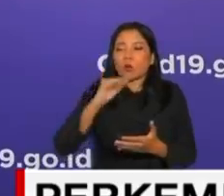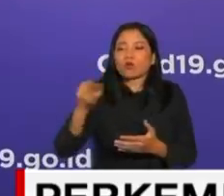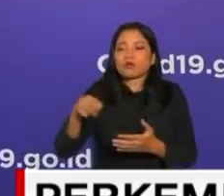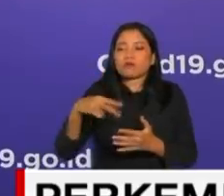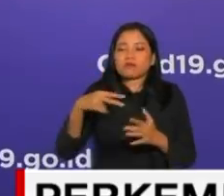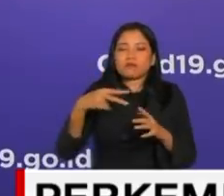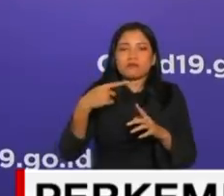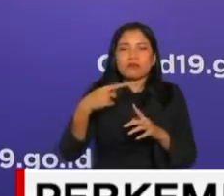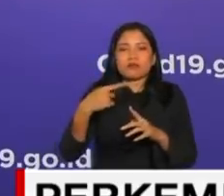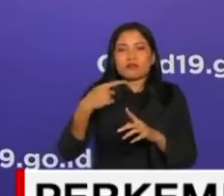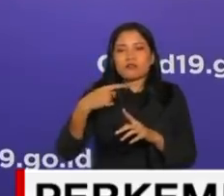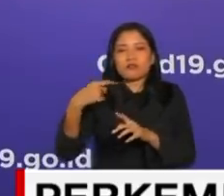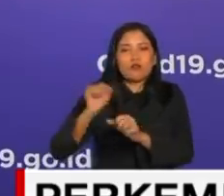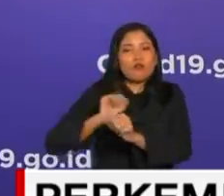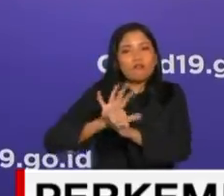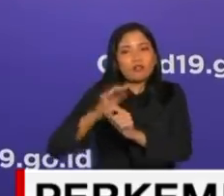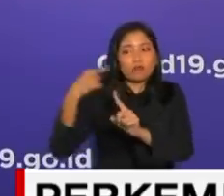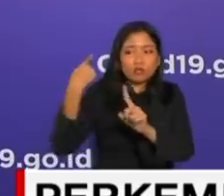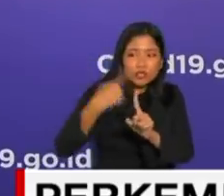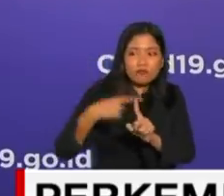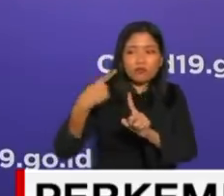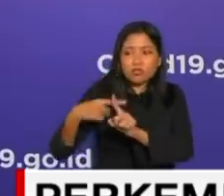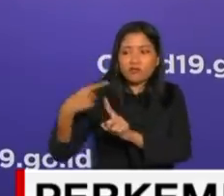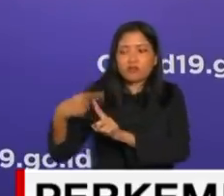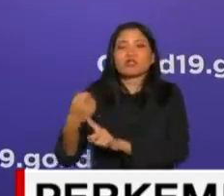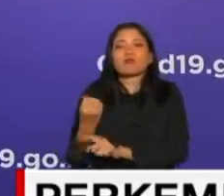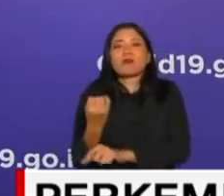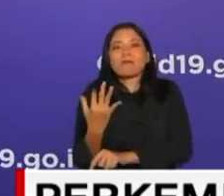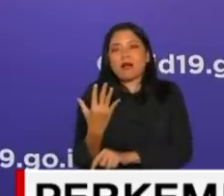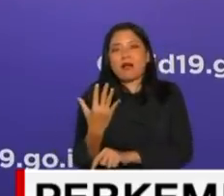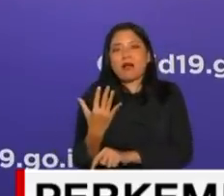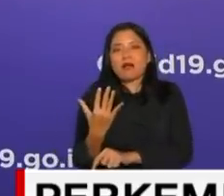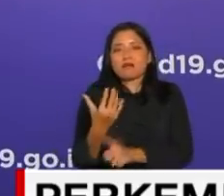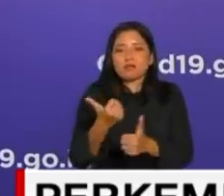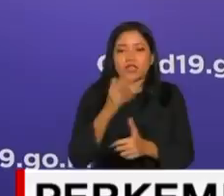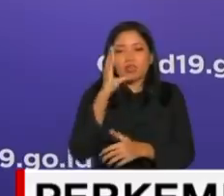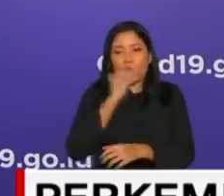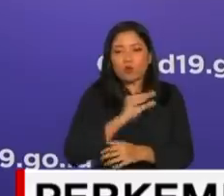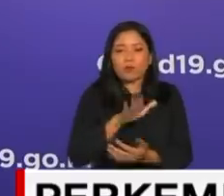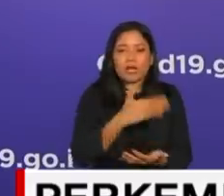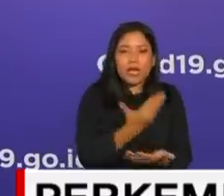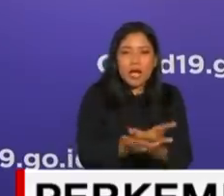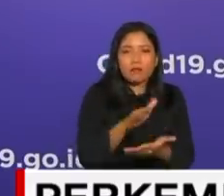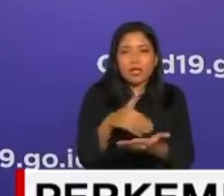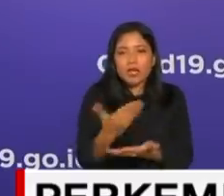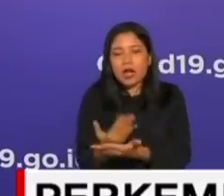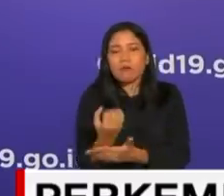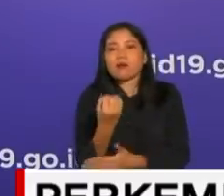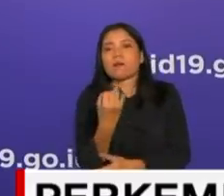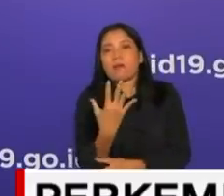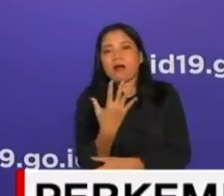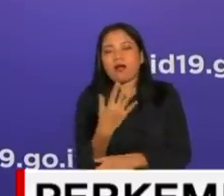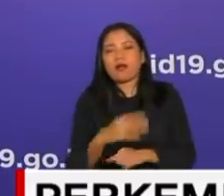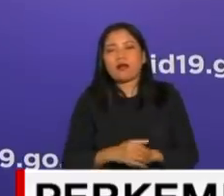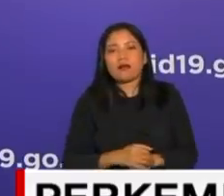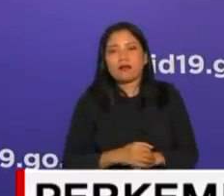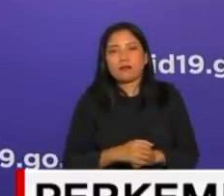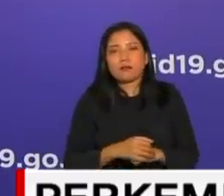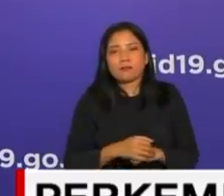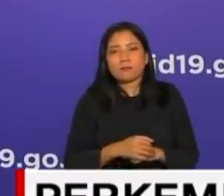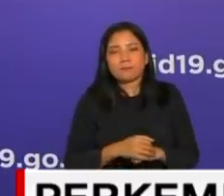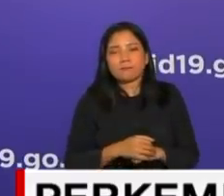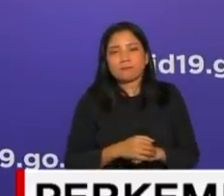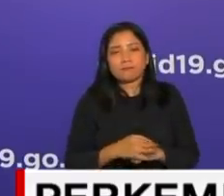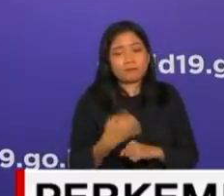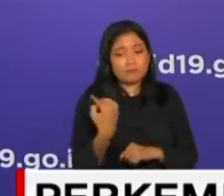Hai yang nantinya juga akan mampu mengendalikan kasus kematian Oleh karena itu saudara-saudara sekalian ini yang harus